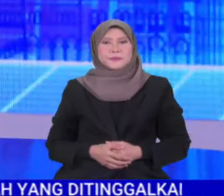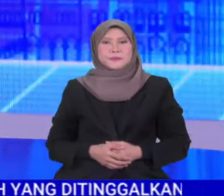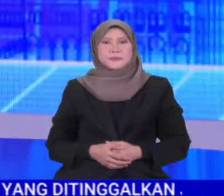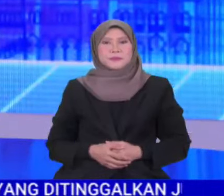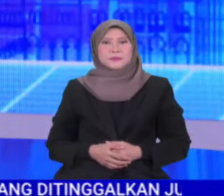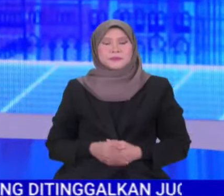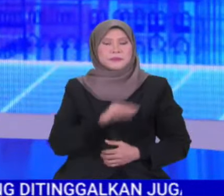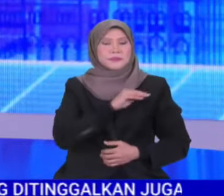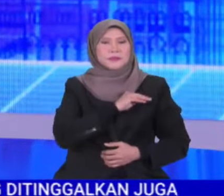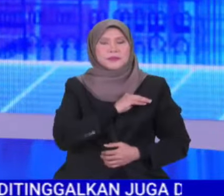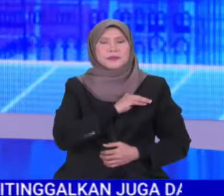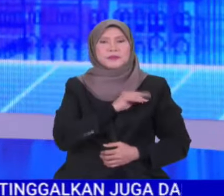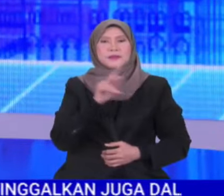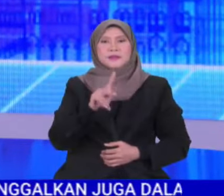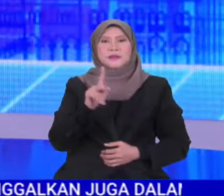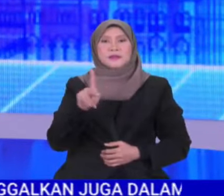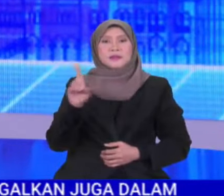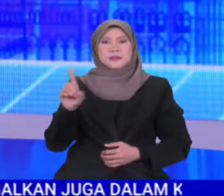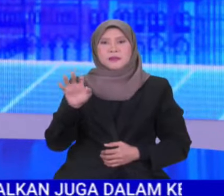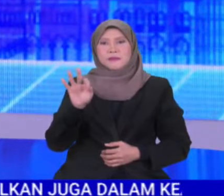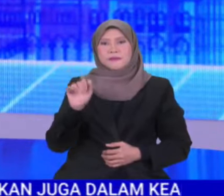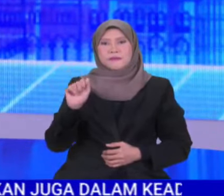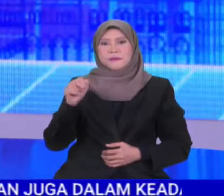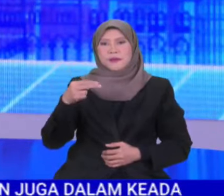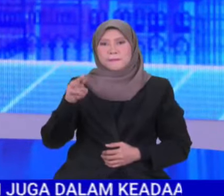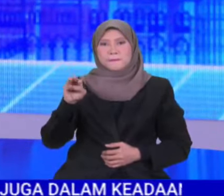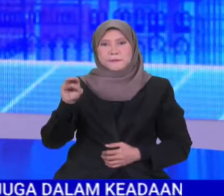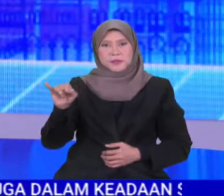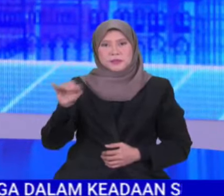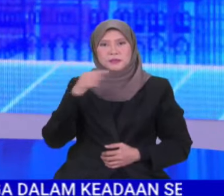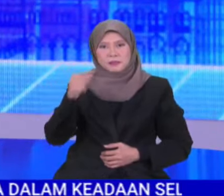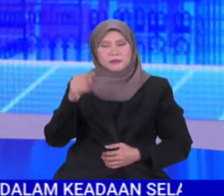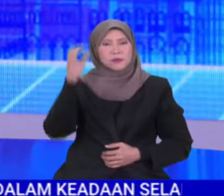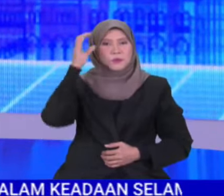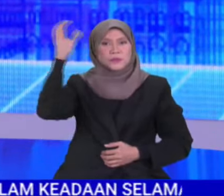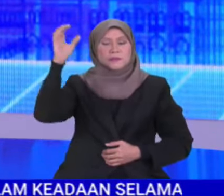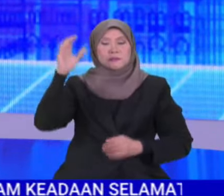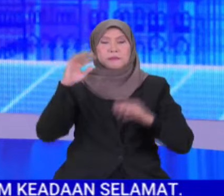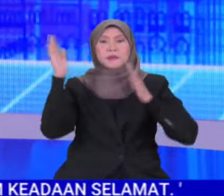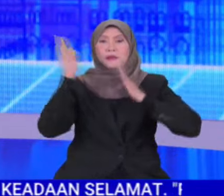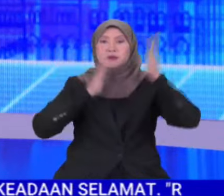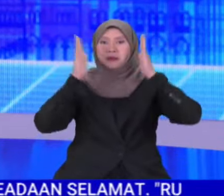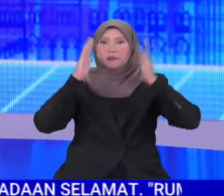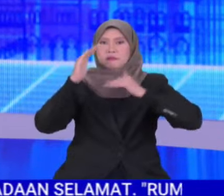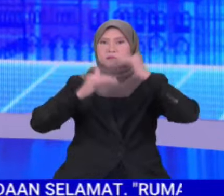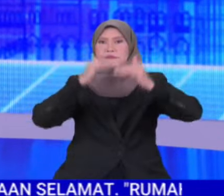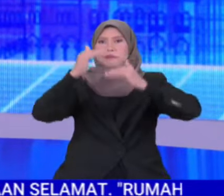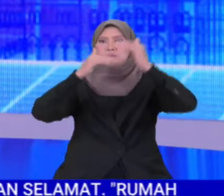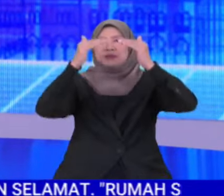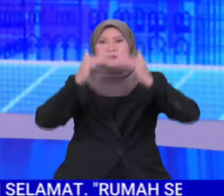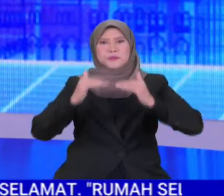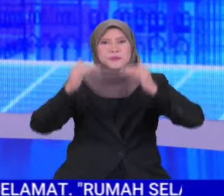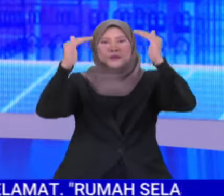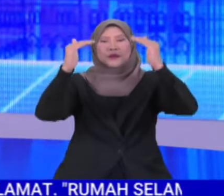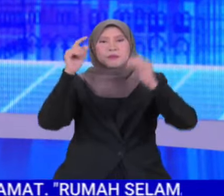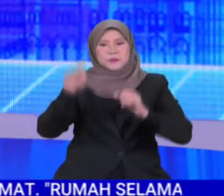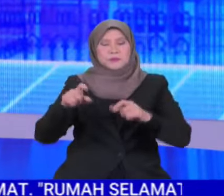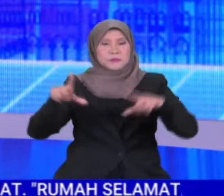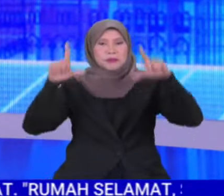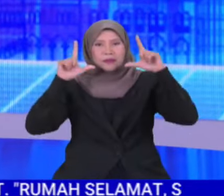Sementara itu, Menteri Komunikasi dan Digital Fahmi Fadil berkata, konsep Malaysia Madani bukan sahaja untuk mengangkat martabat